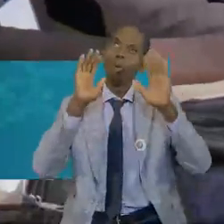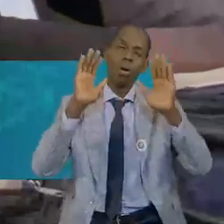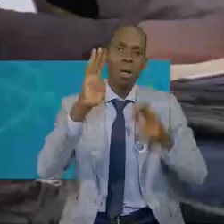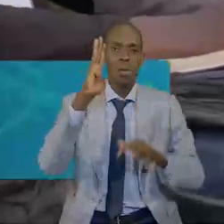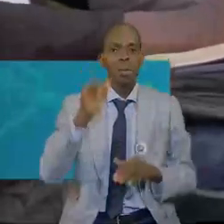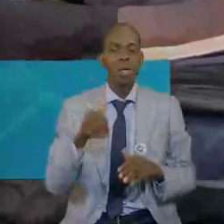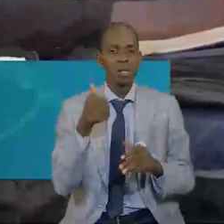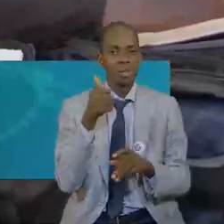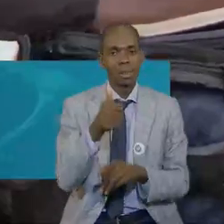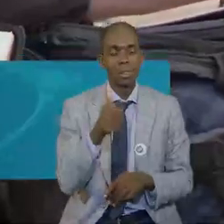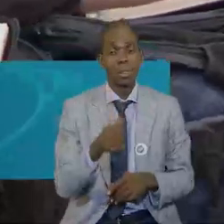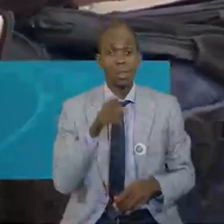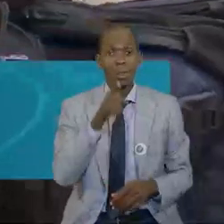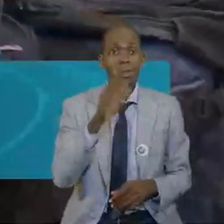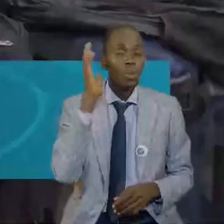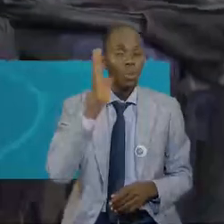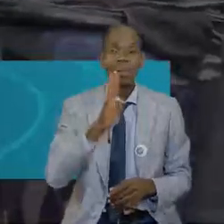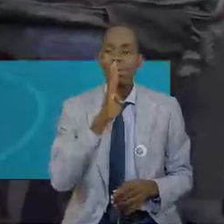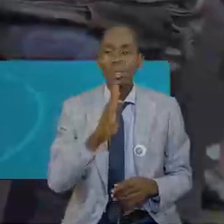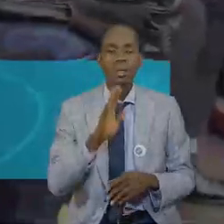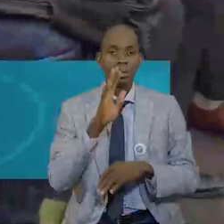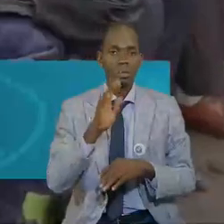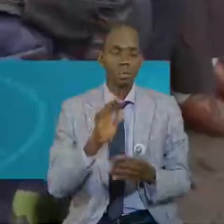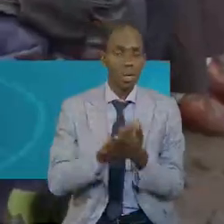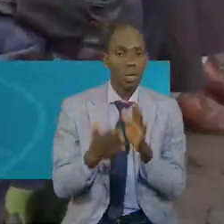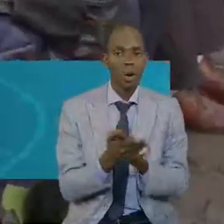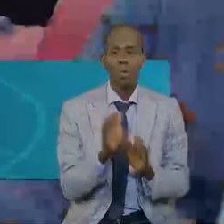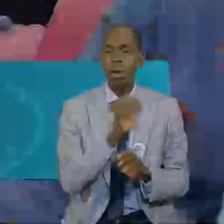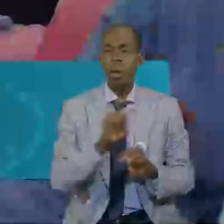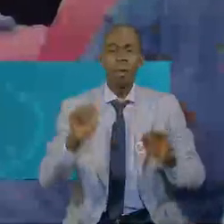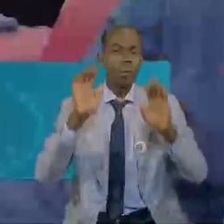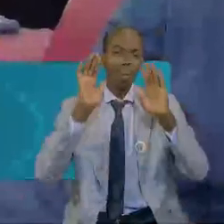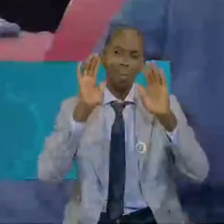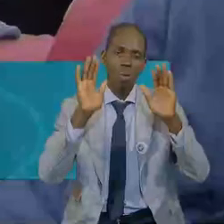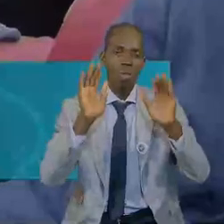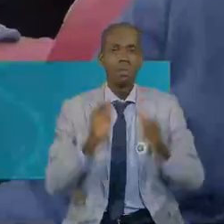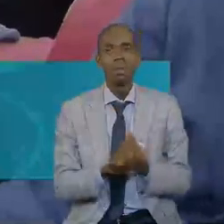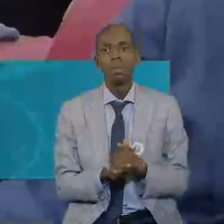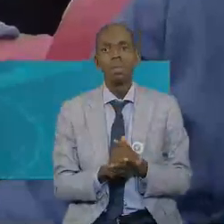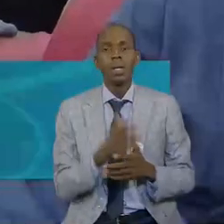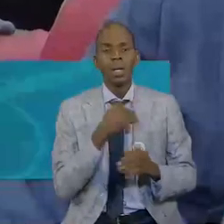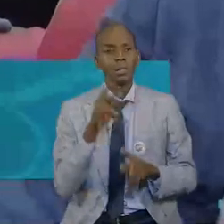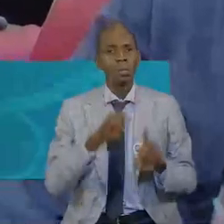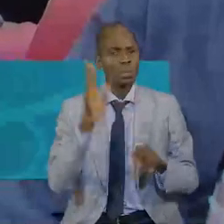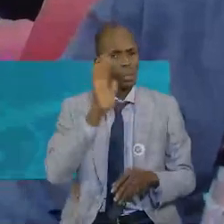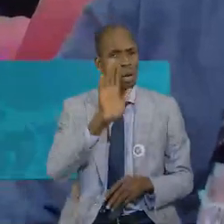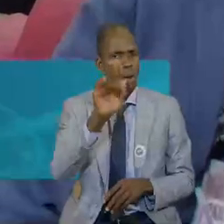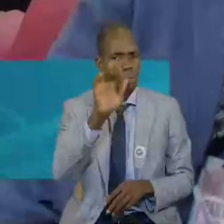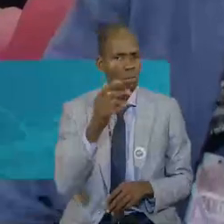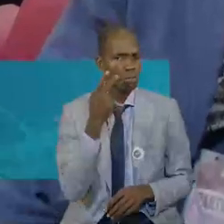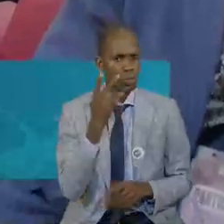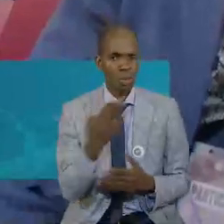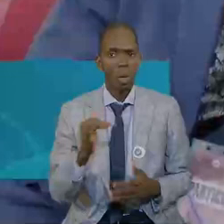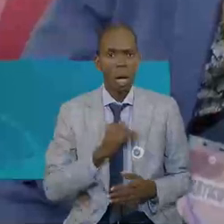lui-même. You will become a wonder. Tu deviendras un prodige. Other people will say, come and see something. I saw